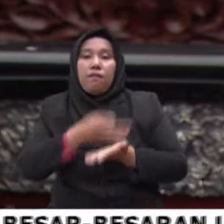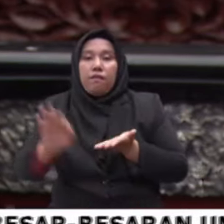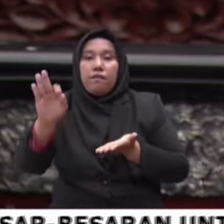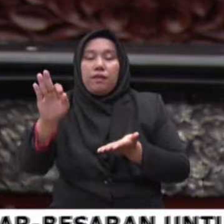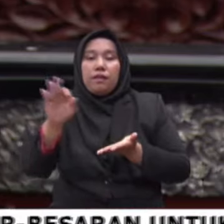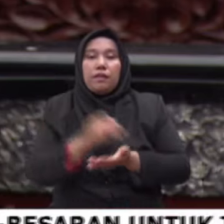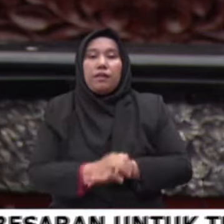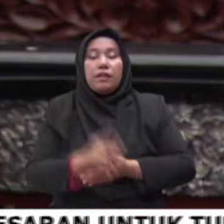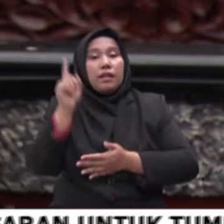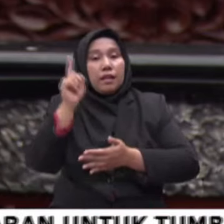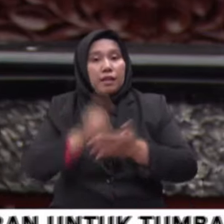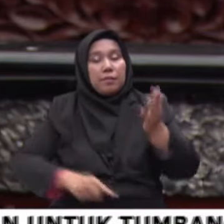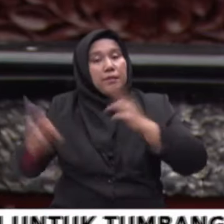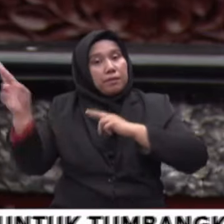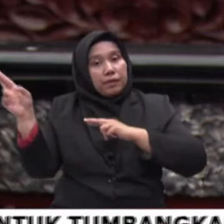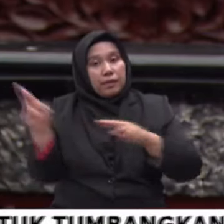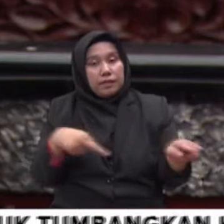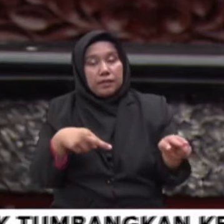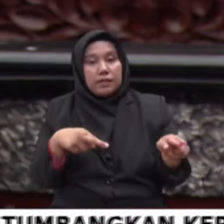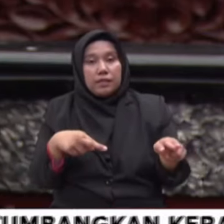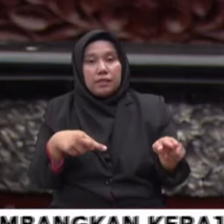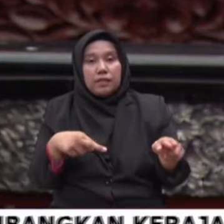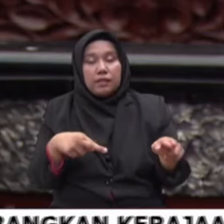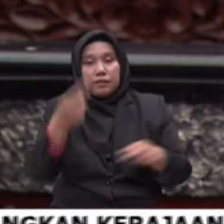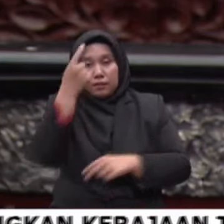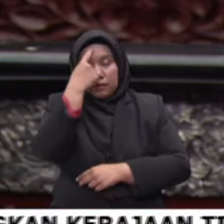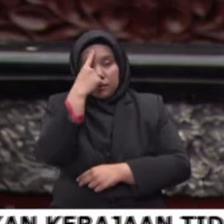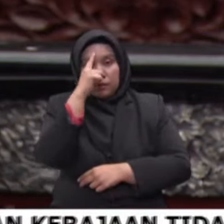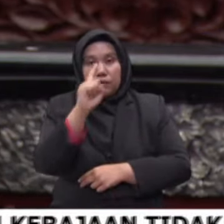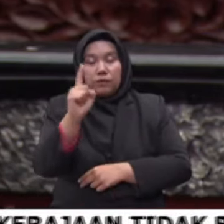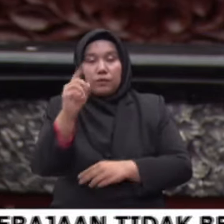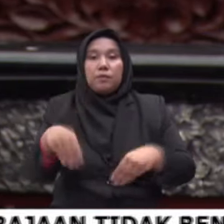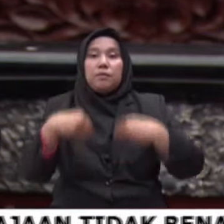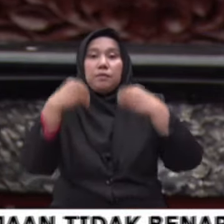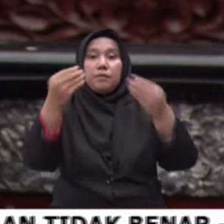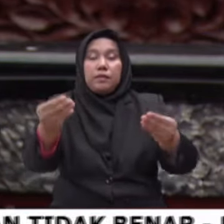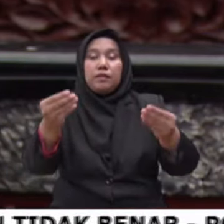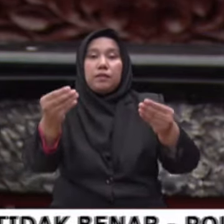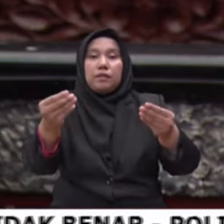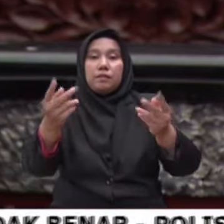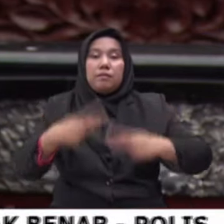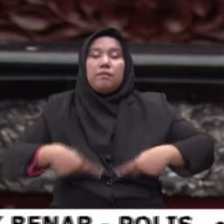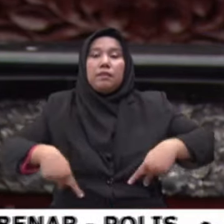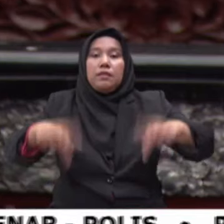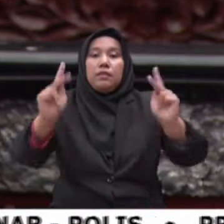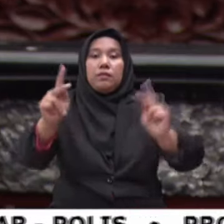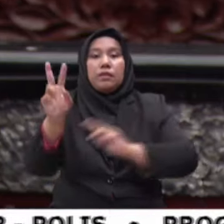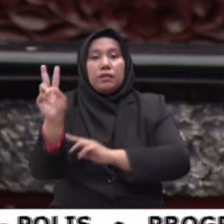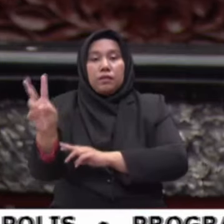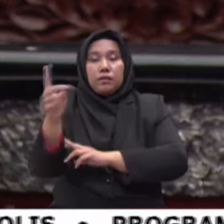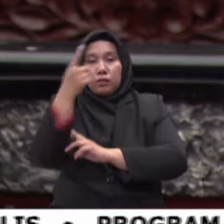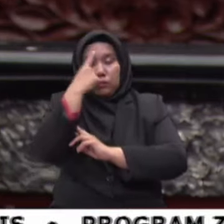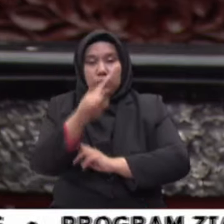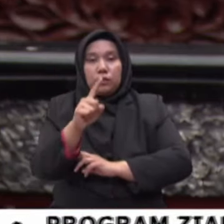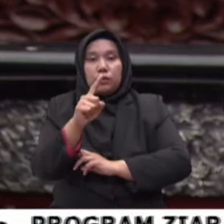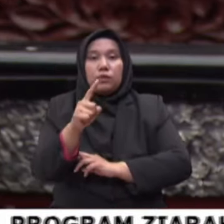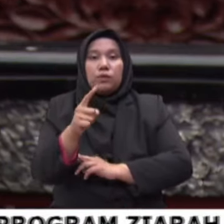Seterusnya apa plan untuk memberikan peluang kedua kepada mereka yang gagal?